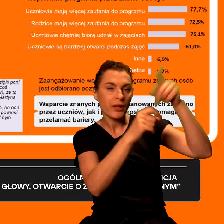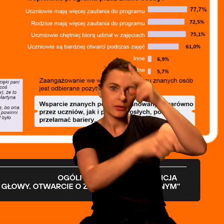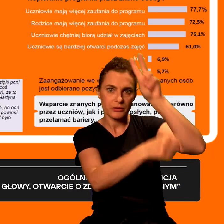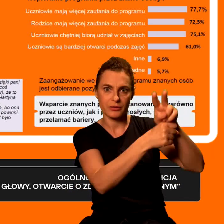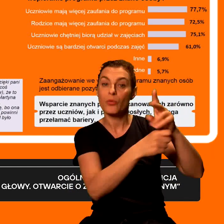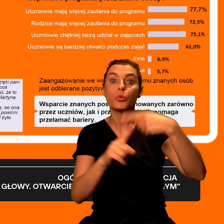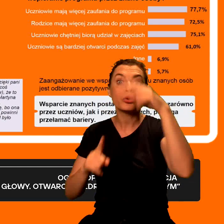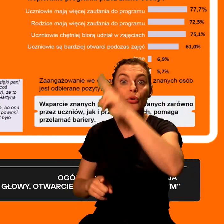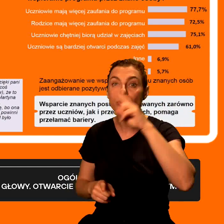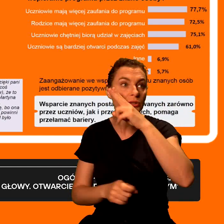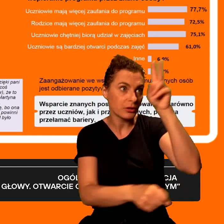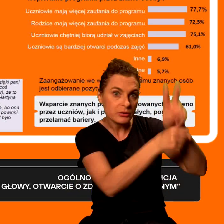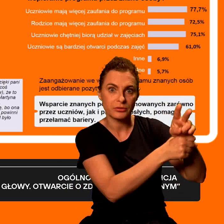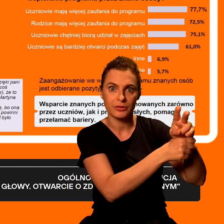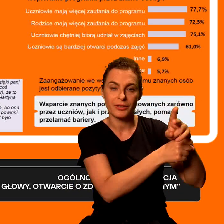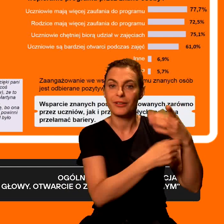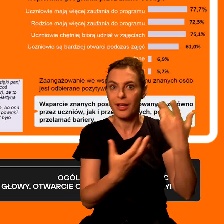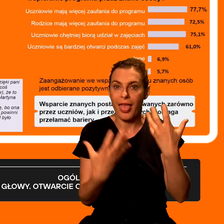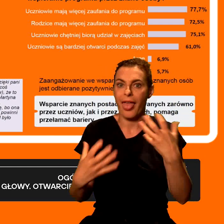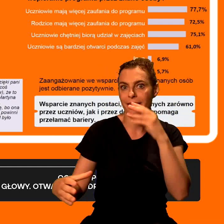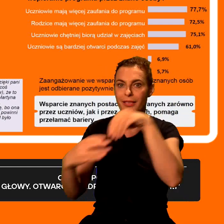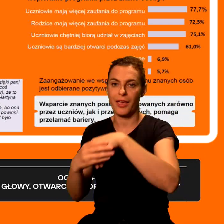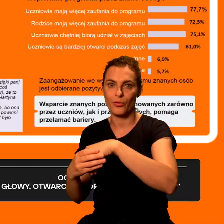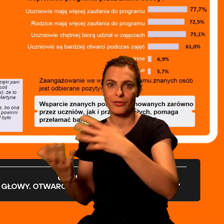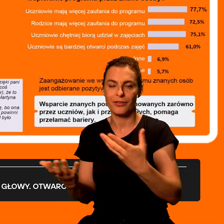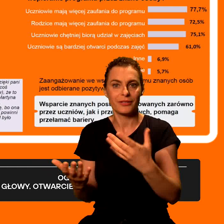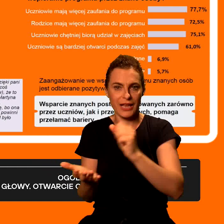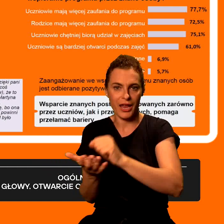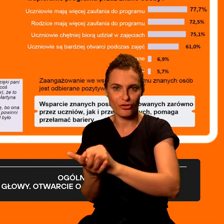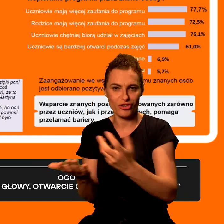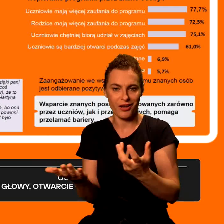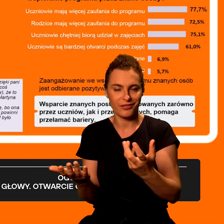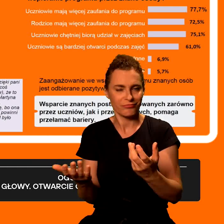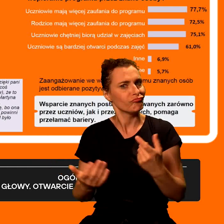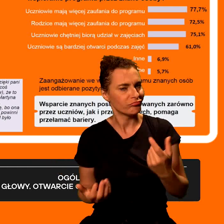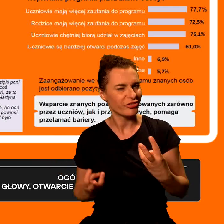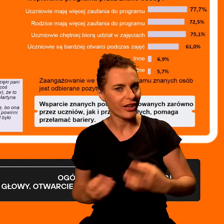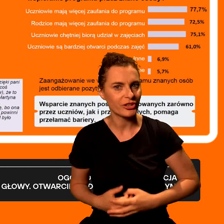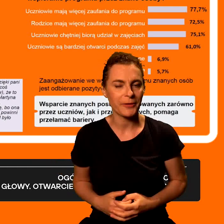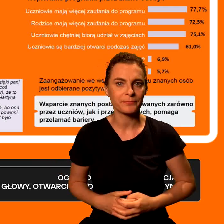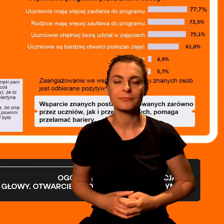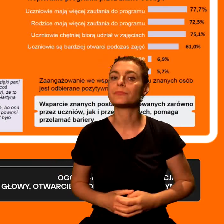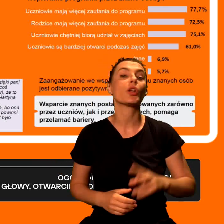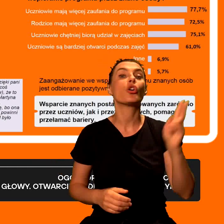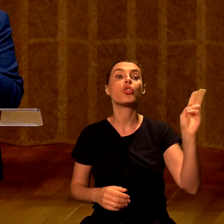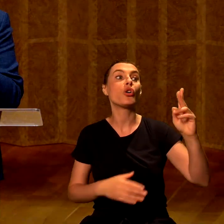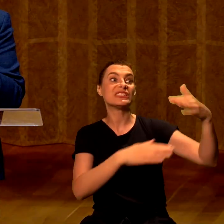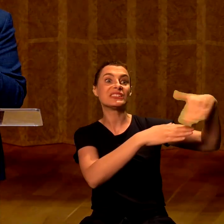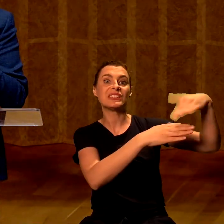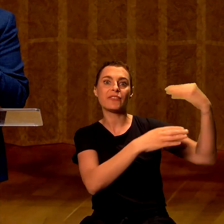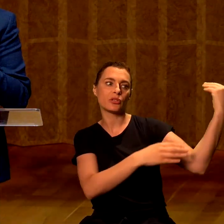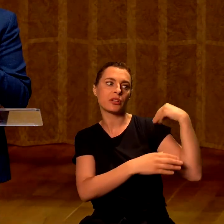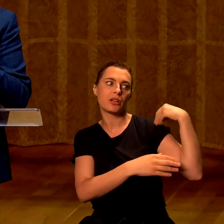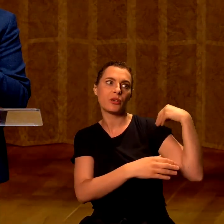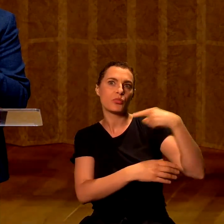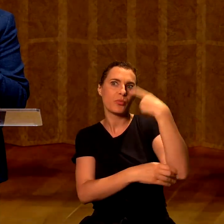mają więcej zaufania. Uczniowie chętnie biorą udział w zajęciach. Słuchajcie, tu jest jedna mega ważna rzecz, to znaczy ktoś im z zewnątrz musi powiedzieć, że to